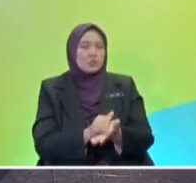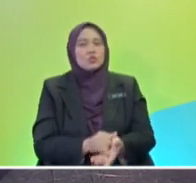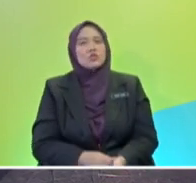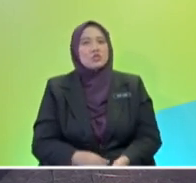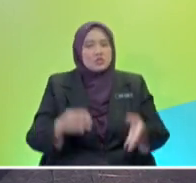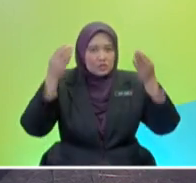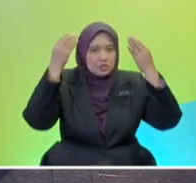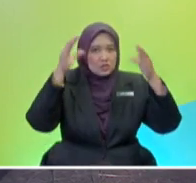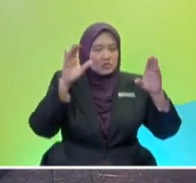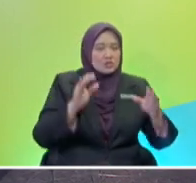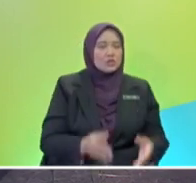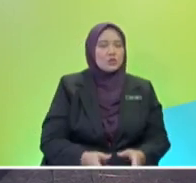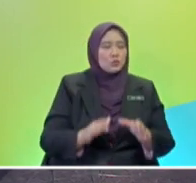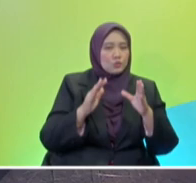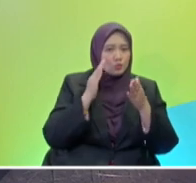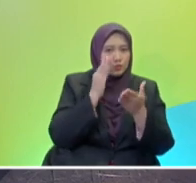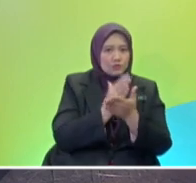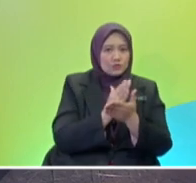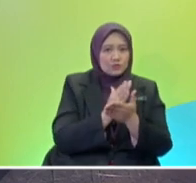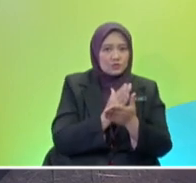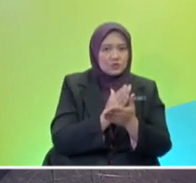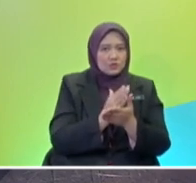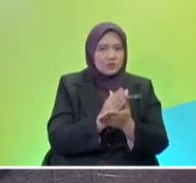Bola bergerak dengan perlahan kemudian